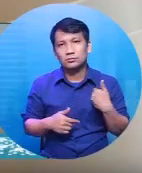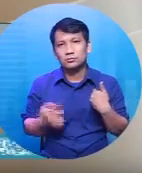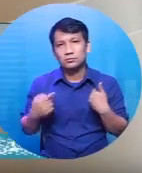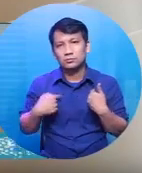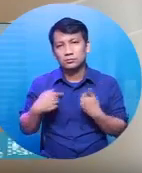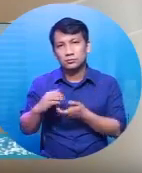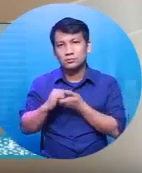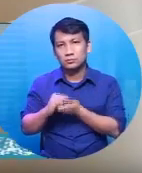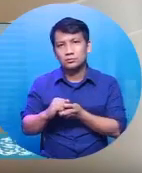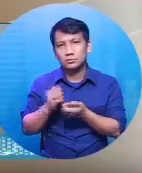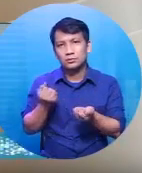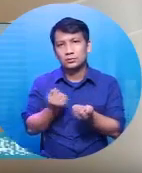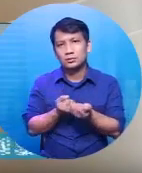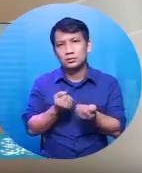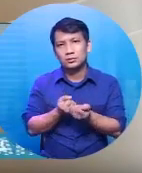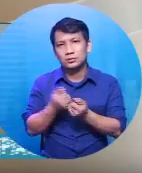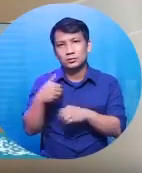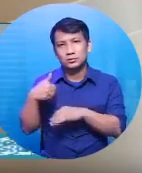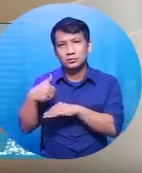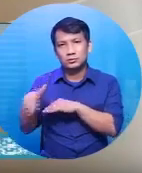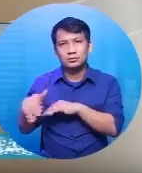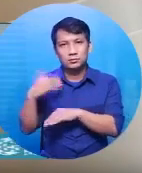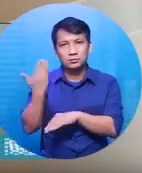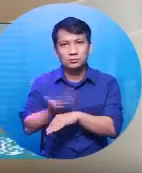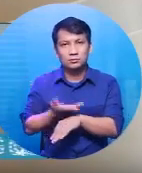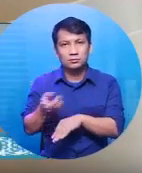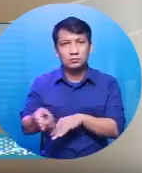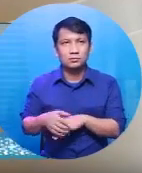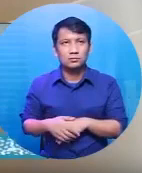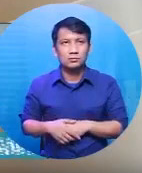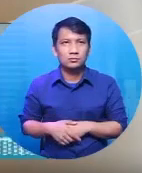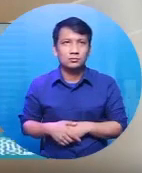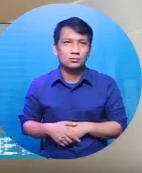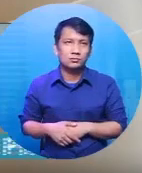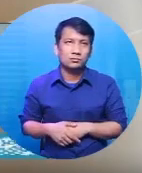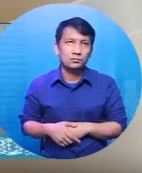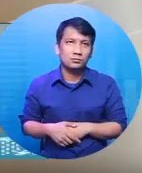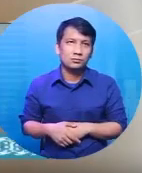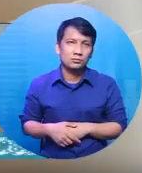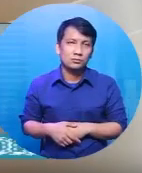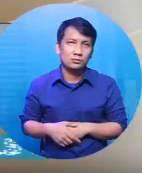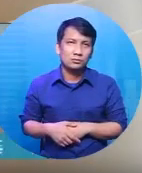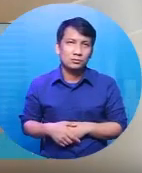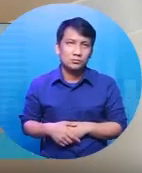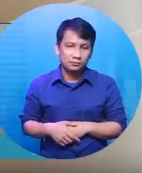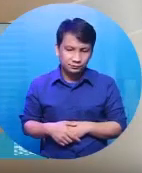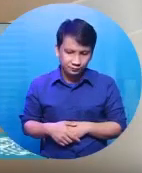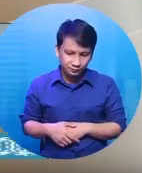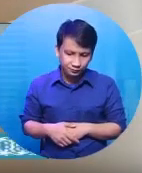lang mag-provide sa 500 na ipapadala niya para sa anak niya. Ma'am Rochelle. Iyayaw naman pumayag ng ama. Ma'am Rochelle.